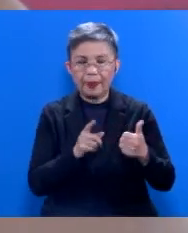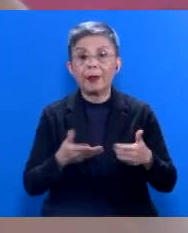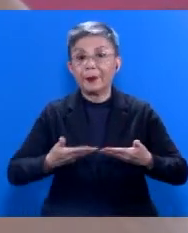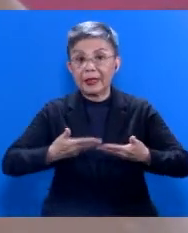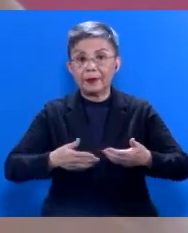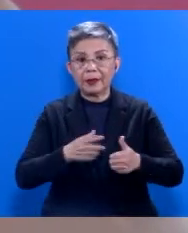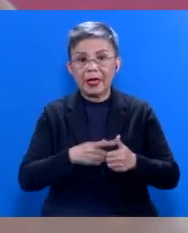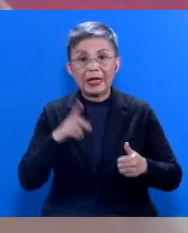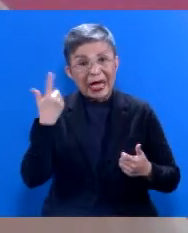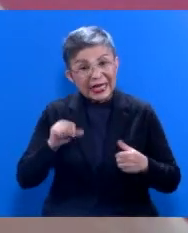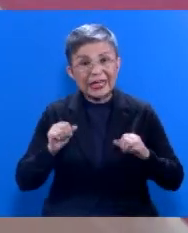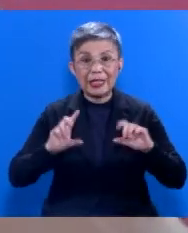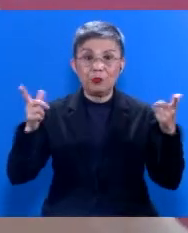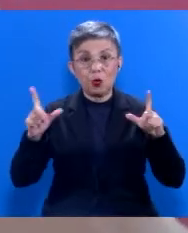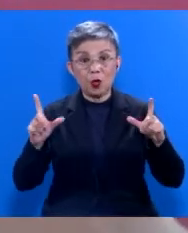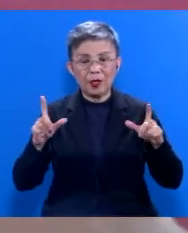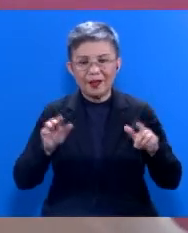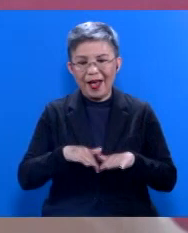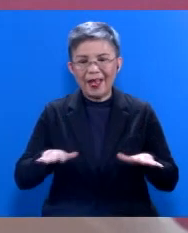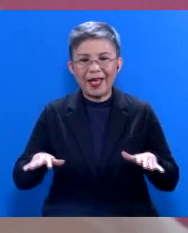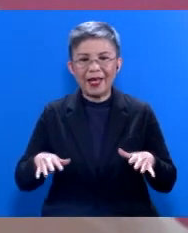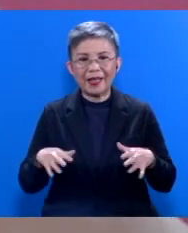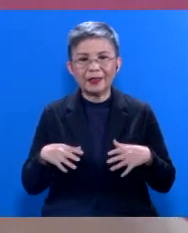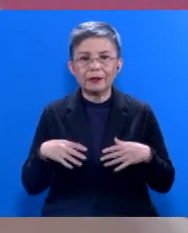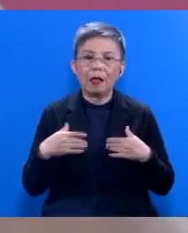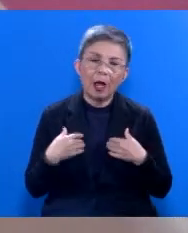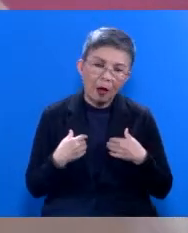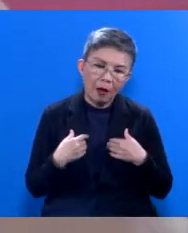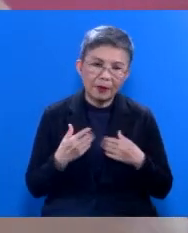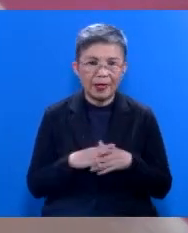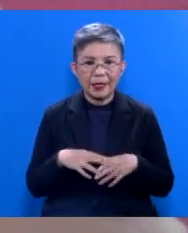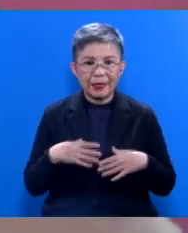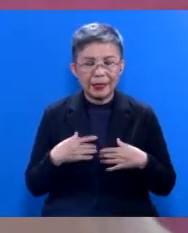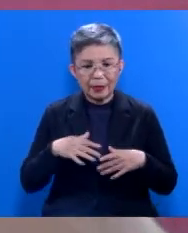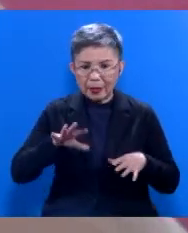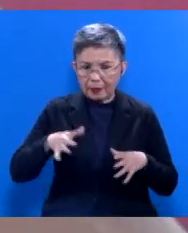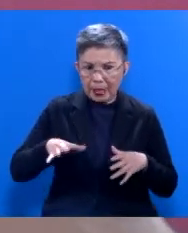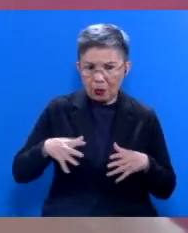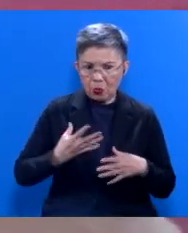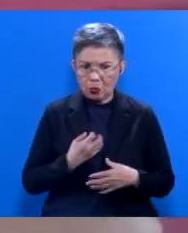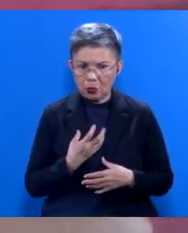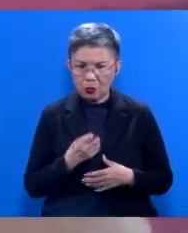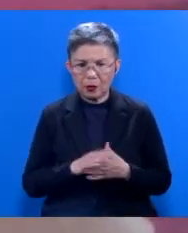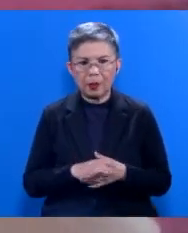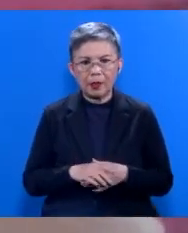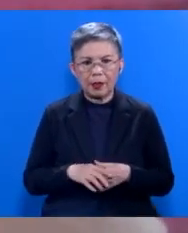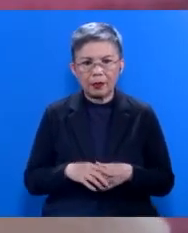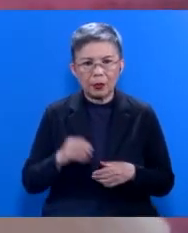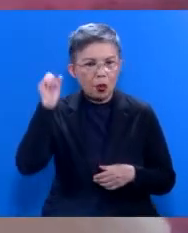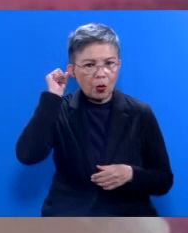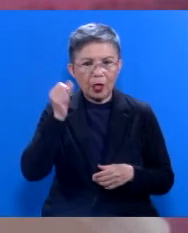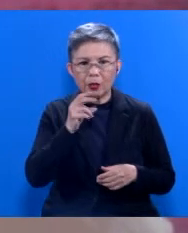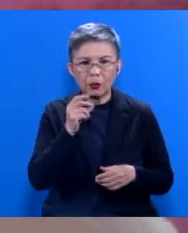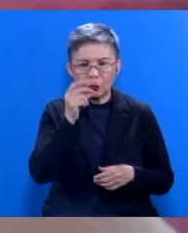karena libur. Nah, ketika libur ini kita tidak bisa untuk prediksi ada siswa atau orang tua